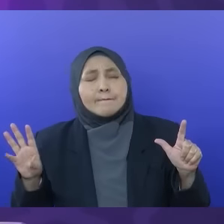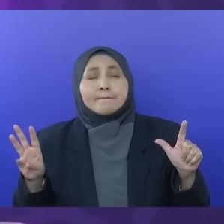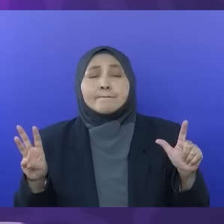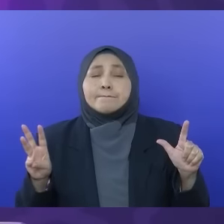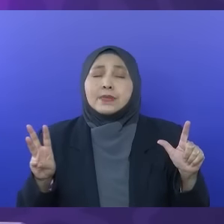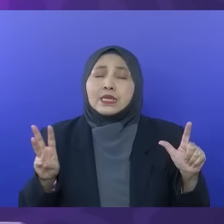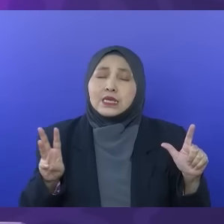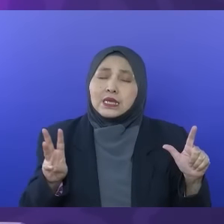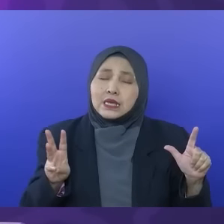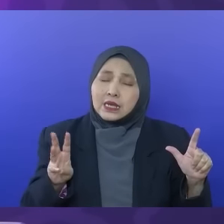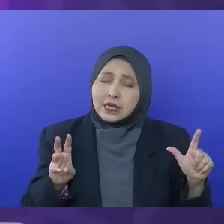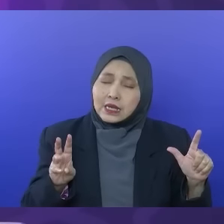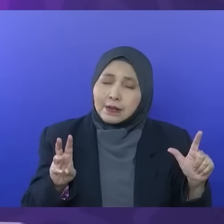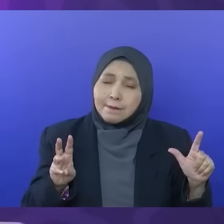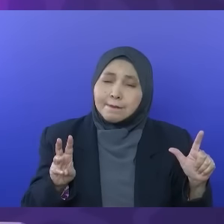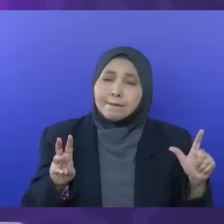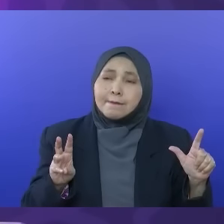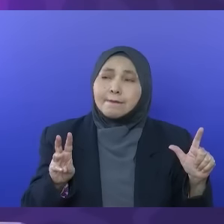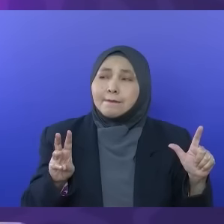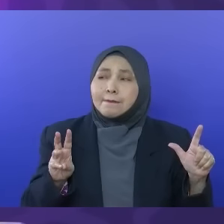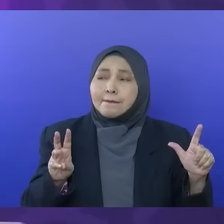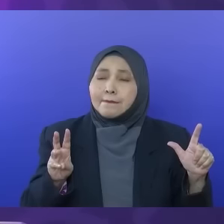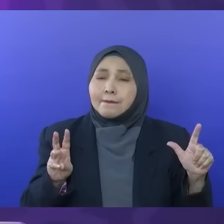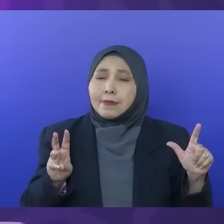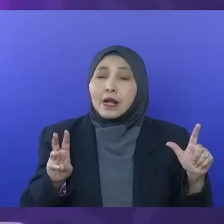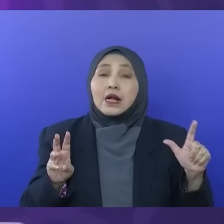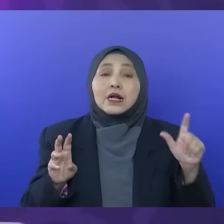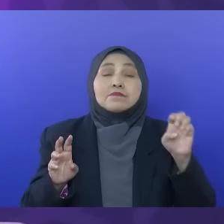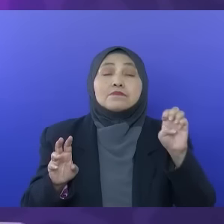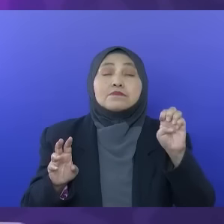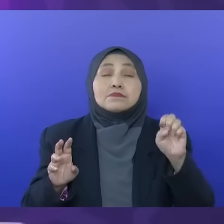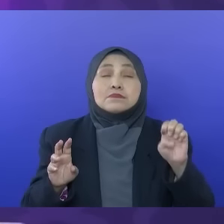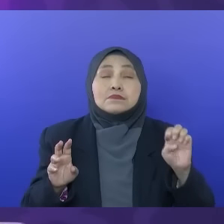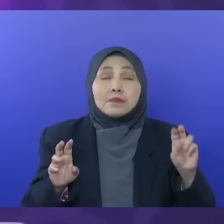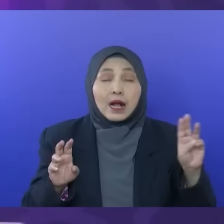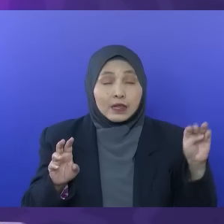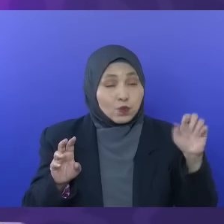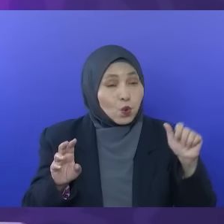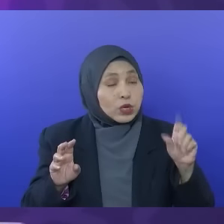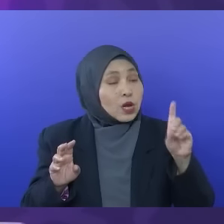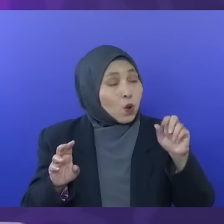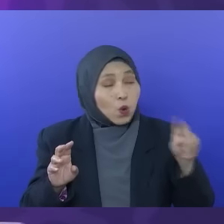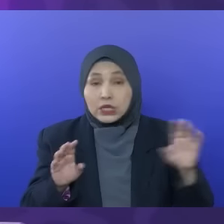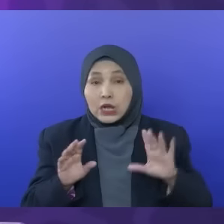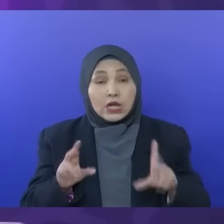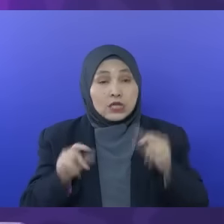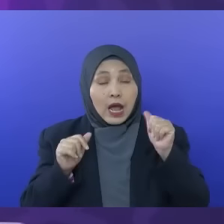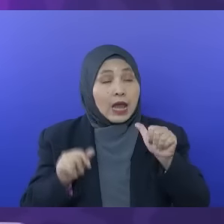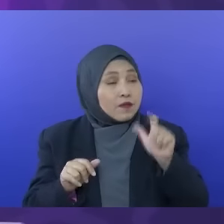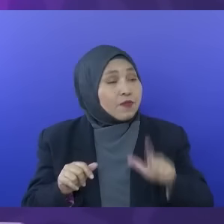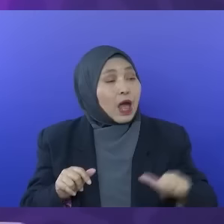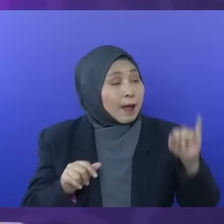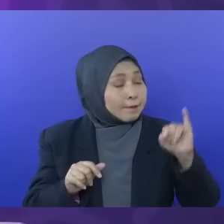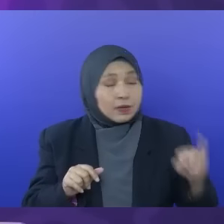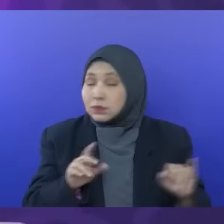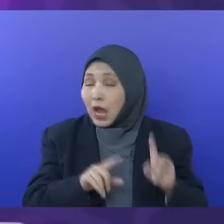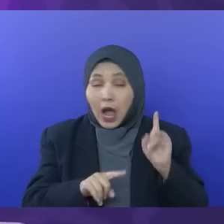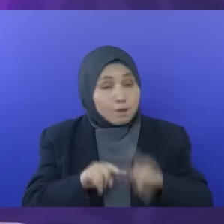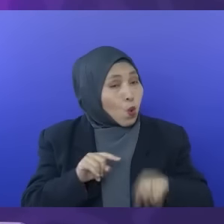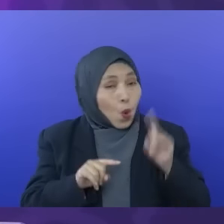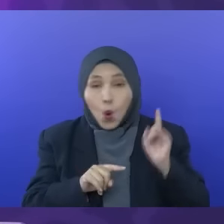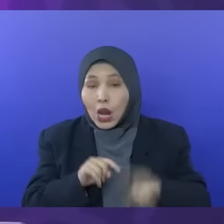lam itu yang mana ya dua harakat jangan terus Pak Alif Lam Mim tak